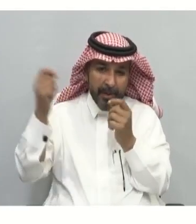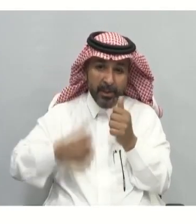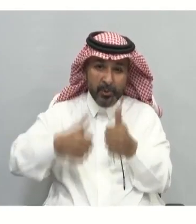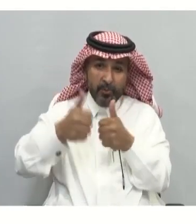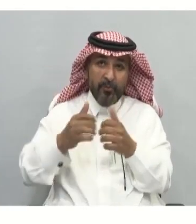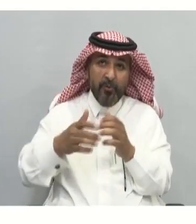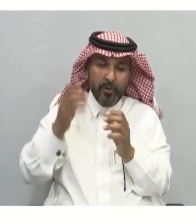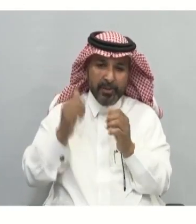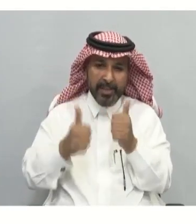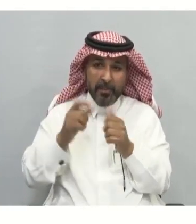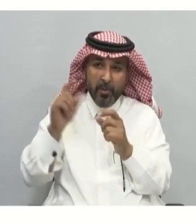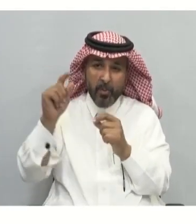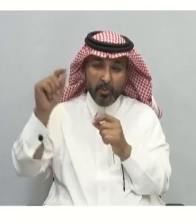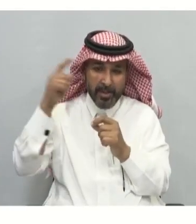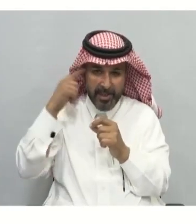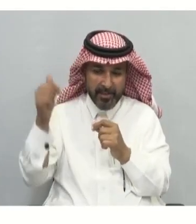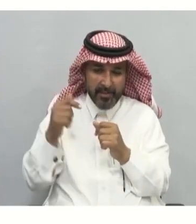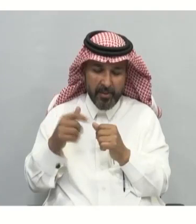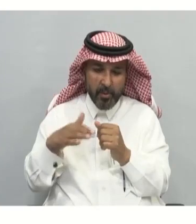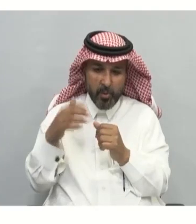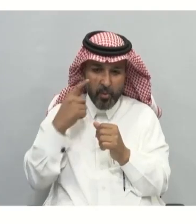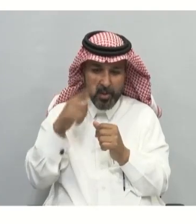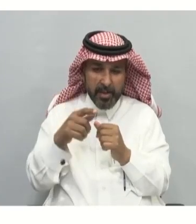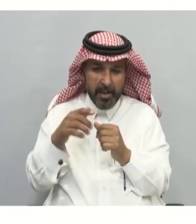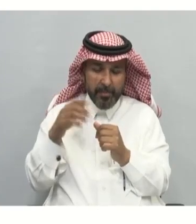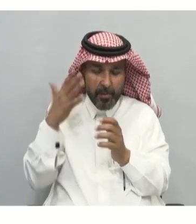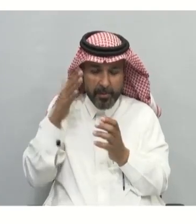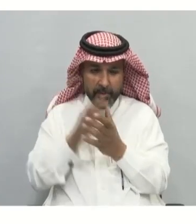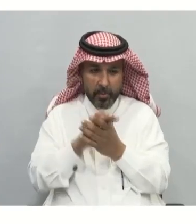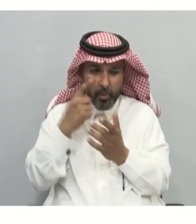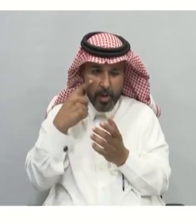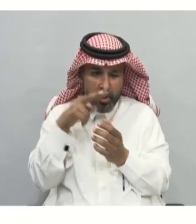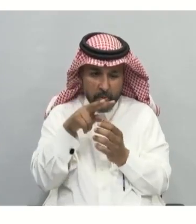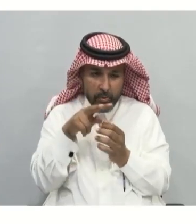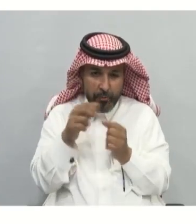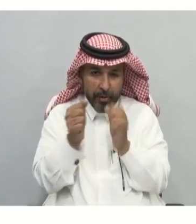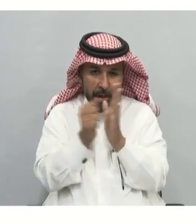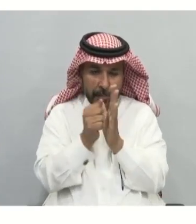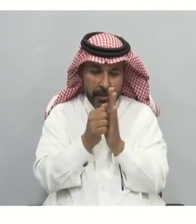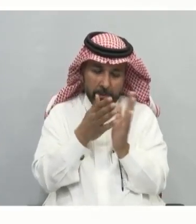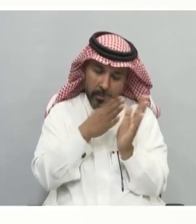يشهدون الصلاه فاحرق عليهم بيوتهم بالنار رواه البخاري